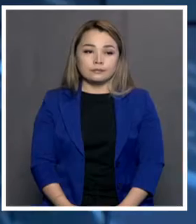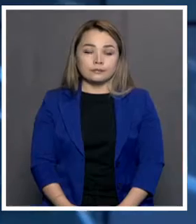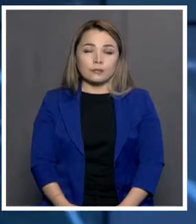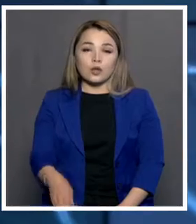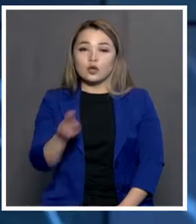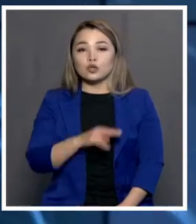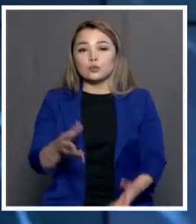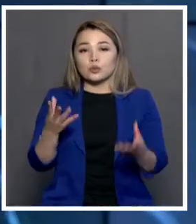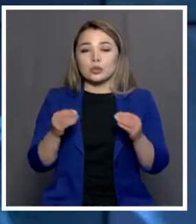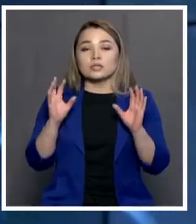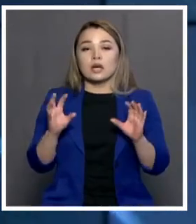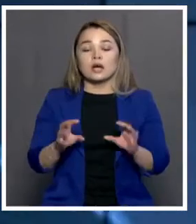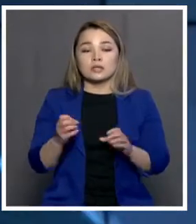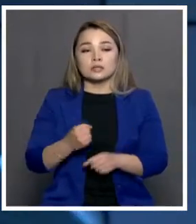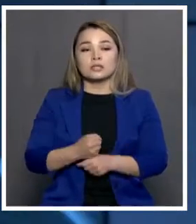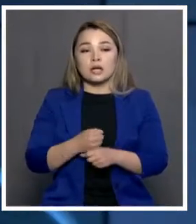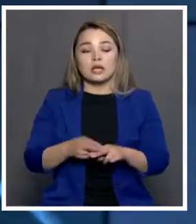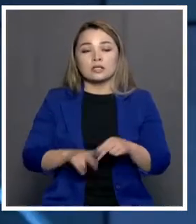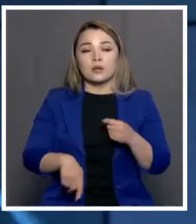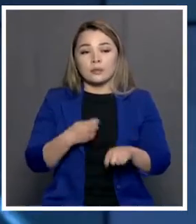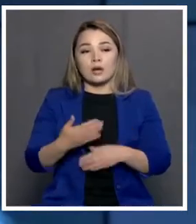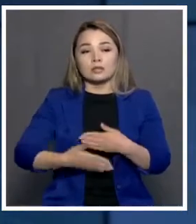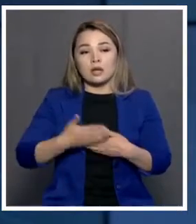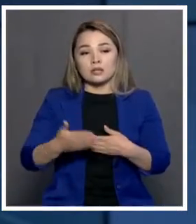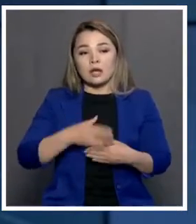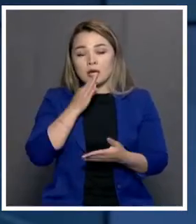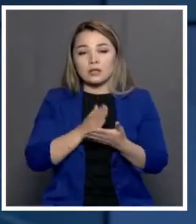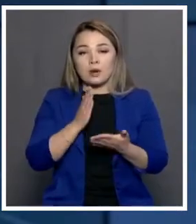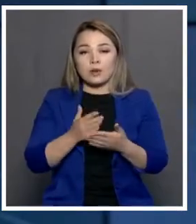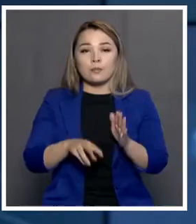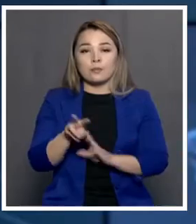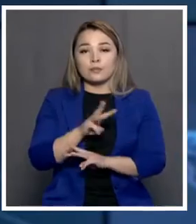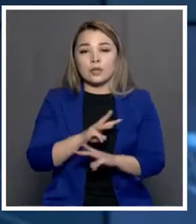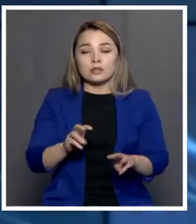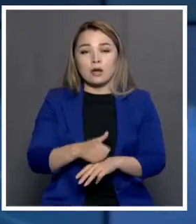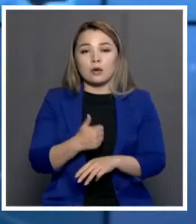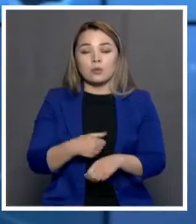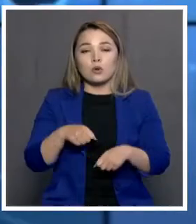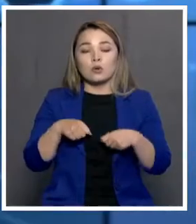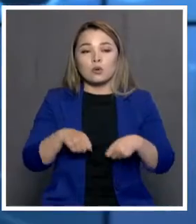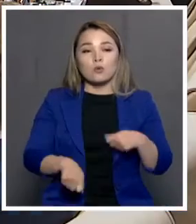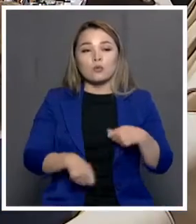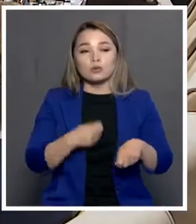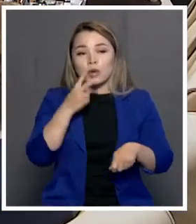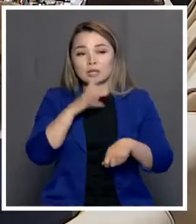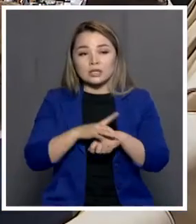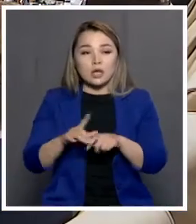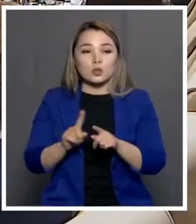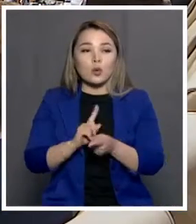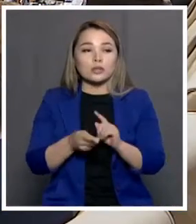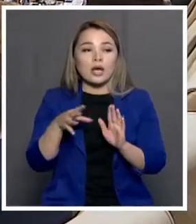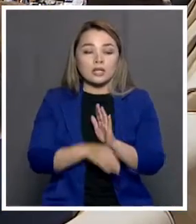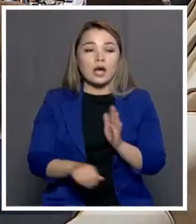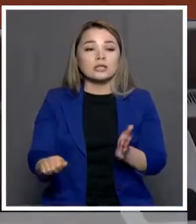Жұмыс күнін заңсыз ұзартқандар әкімшілік жауапкершілікке тартылады. Мәжіліс бүгін әкімшілік құқық бұзушылық туралы кодекске осындай өзгеріс